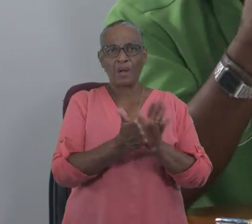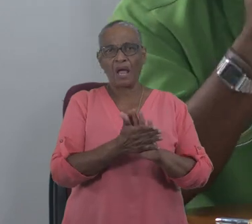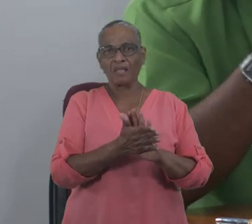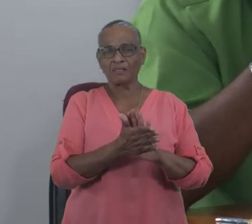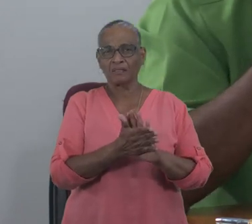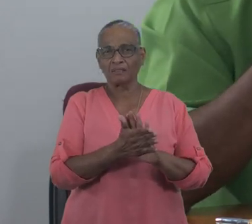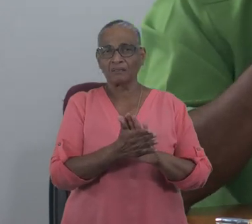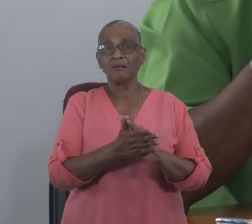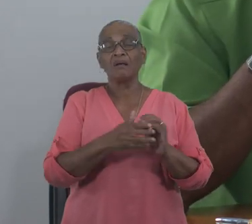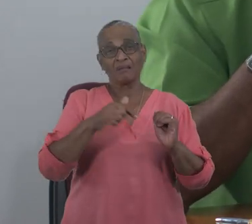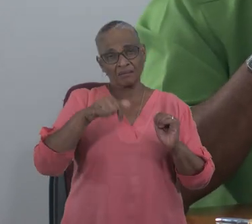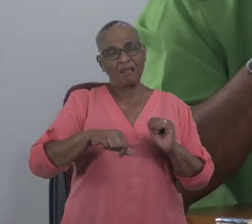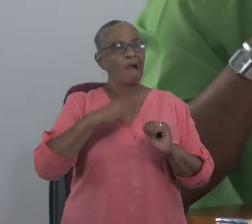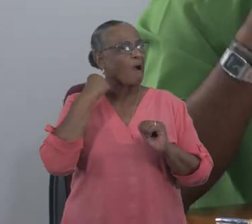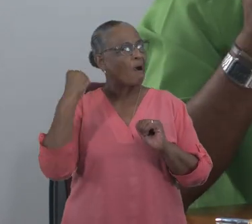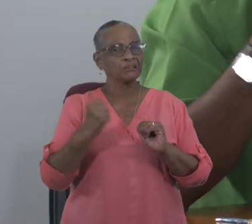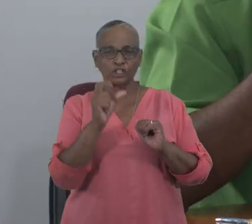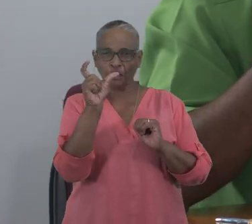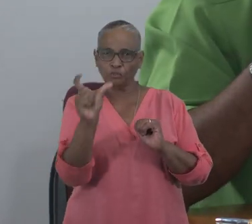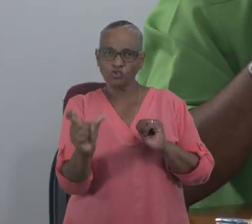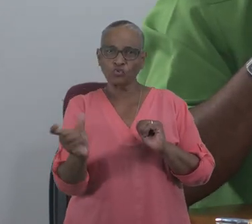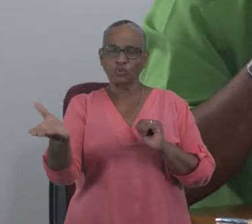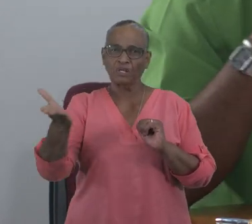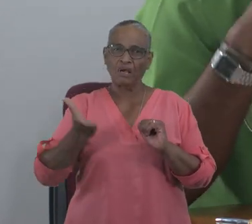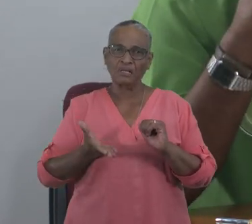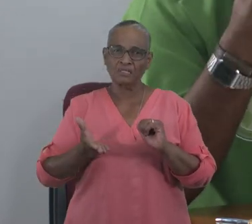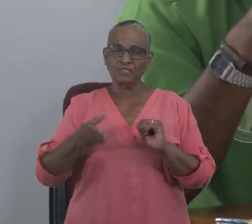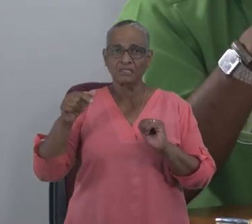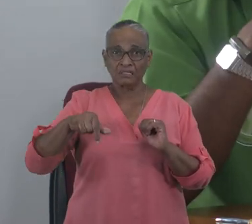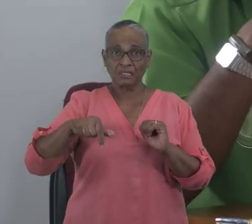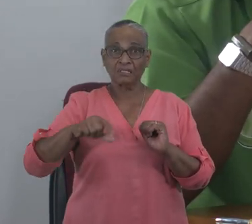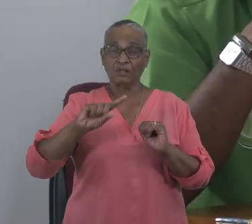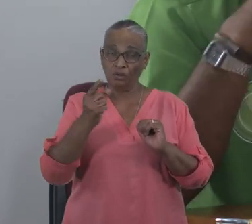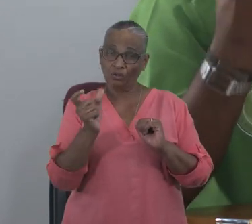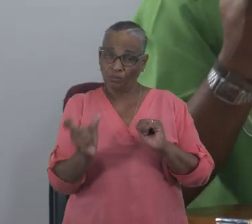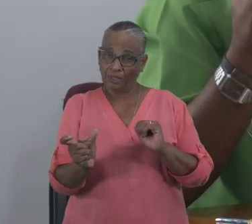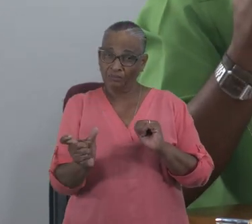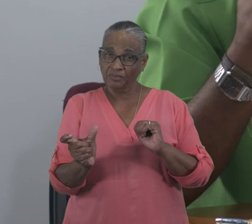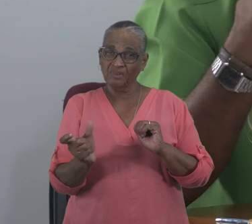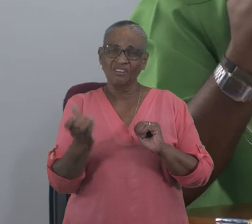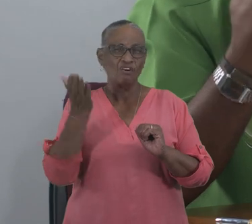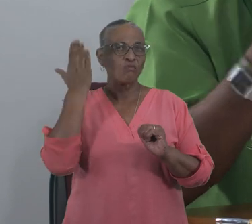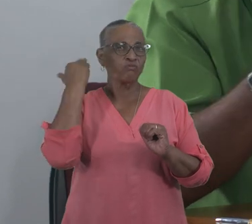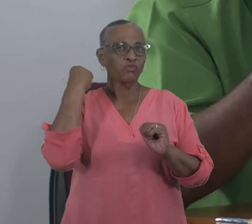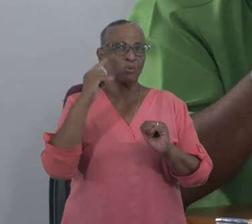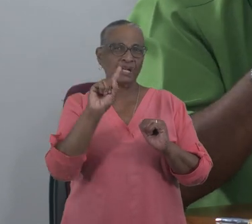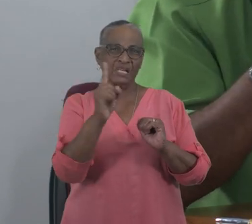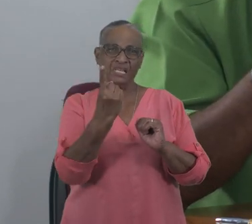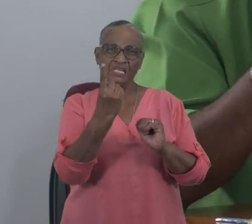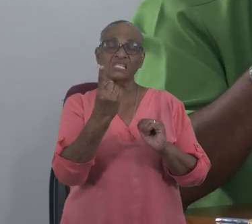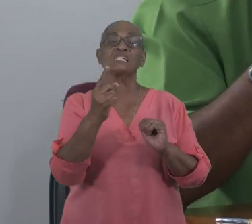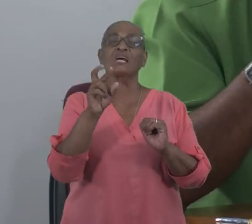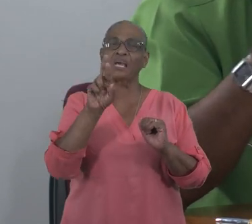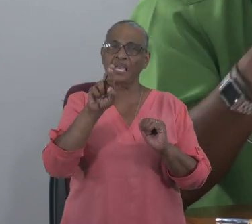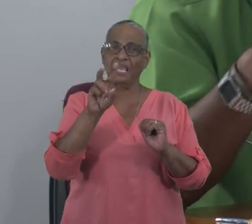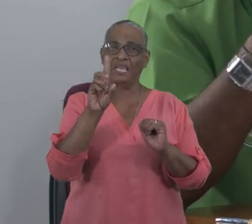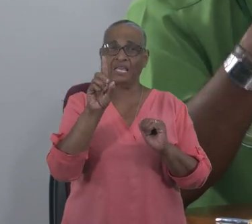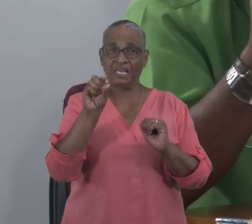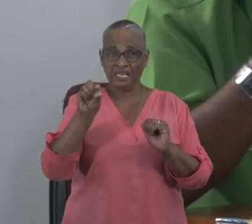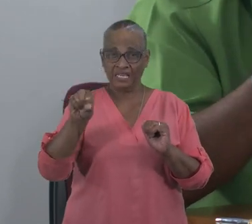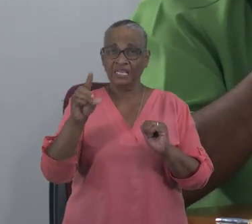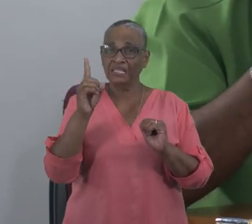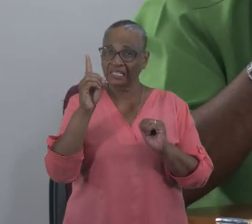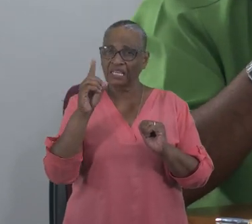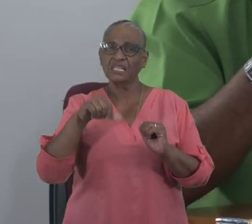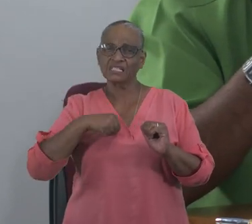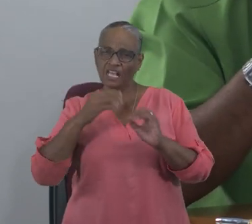zouden we bespreken. En altijd hebben we een gast hier. Een onderwerp voor idee, de eerste wang ben ik over RGD.